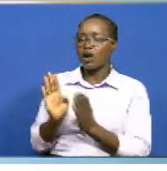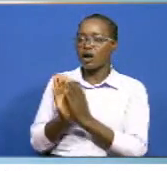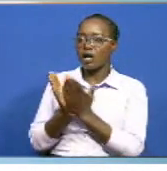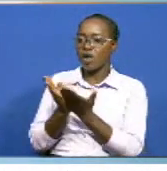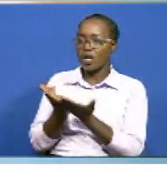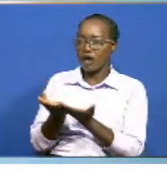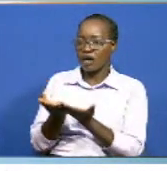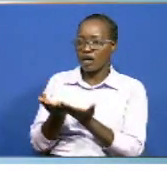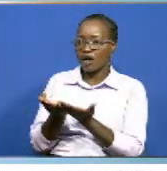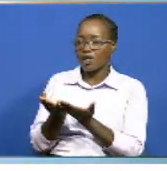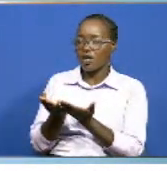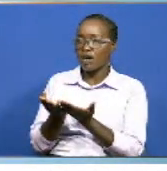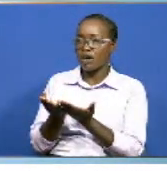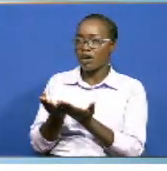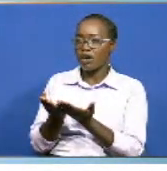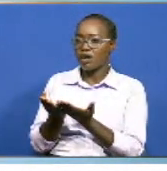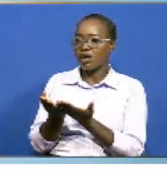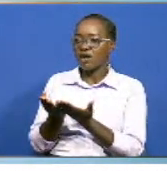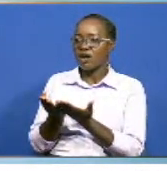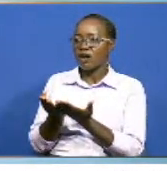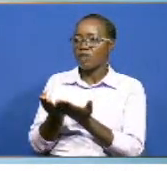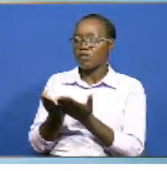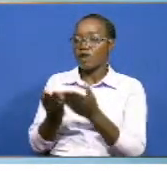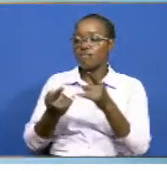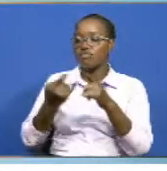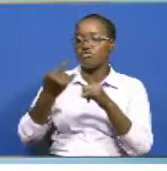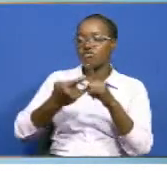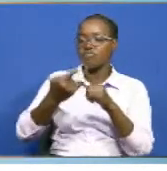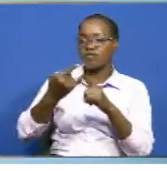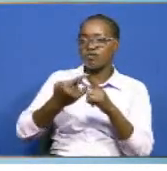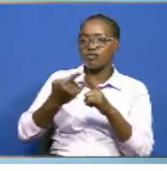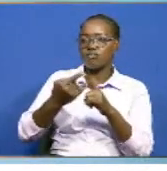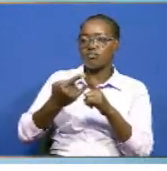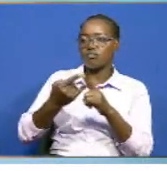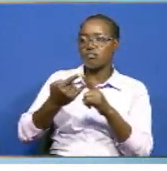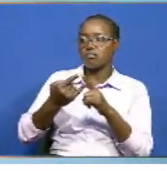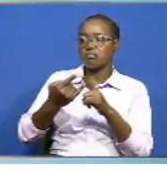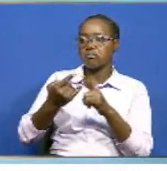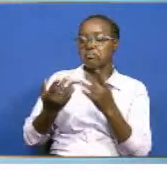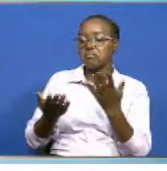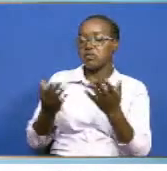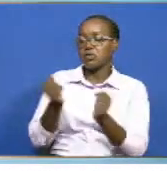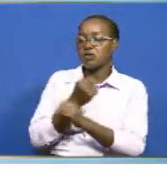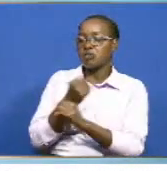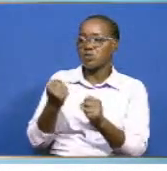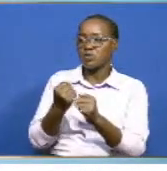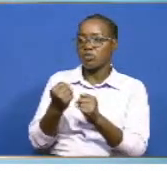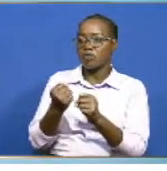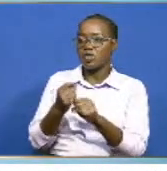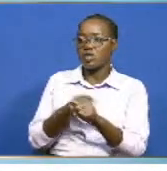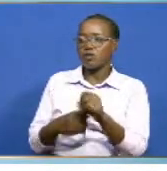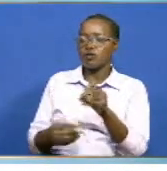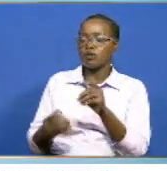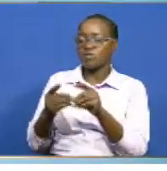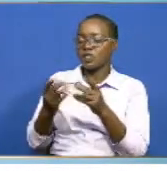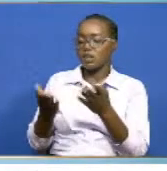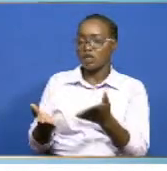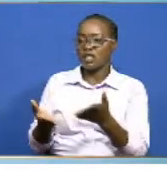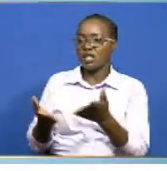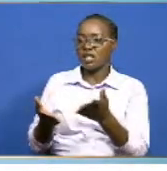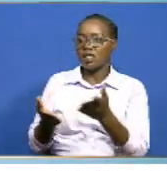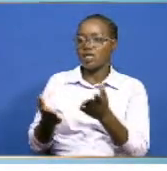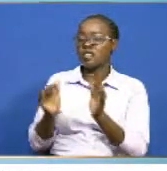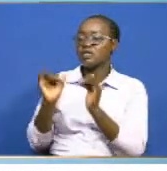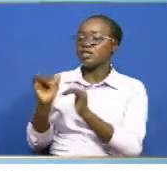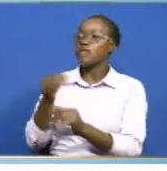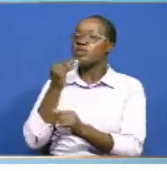mitandao mbalimbali, tunayo sasa tuko na Zoom. Mali mimi na wewe labda kama hatungeweza kupata nafasi ya kuja hapa studio ni kuongea, ningekaa kwa